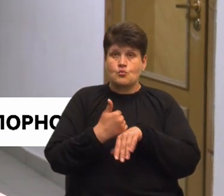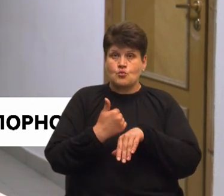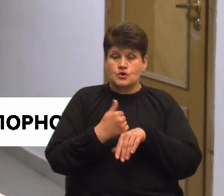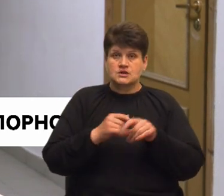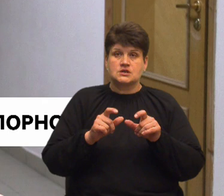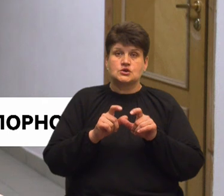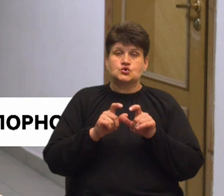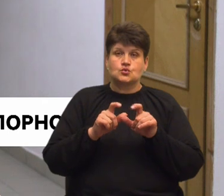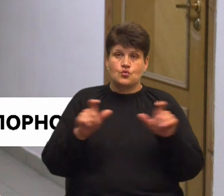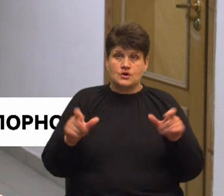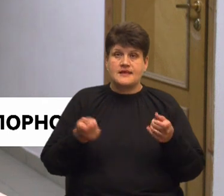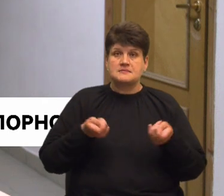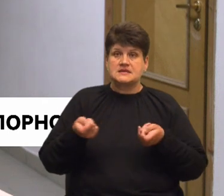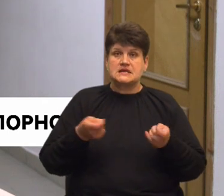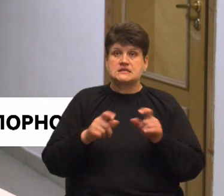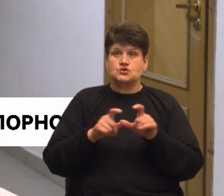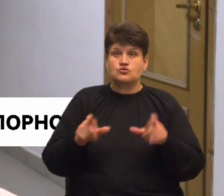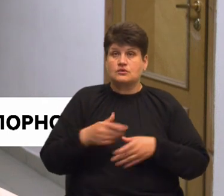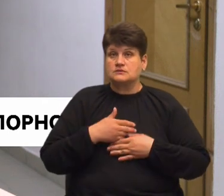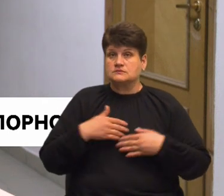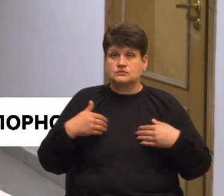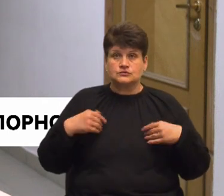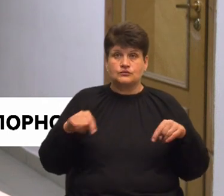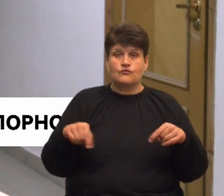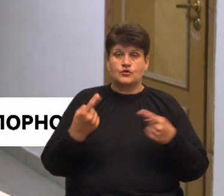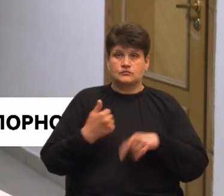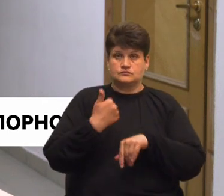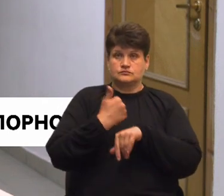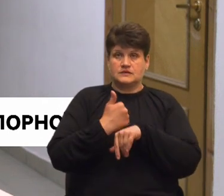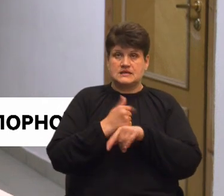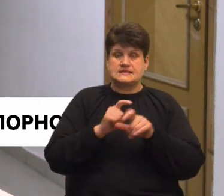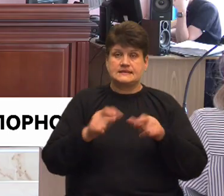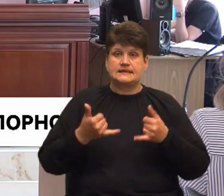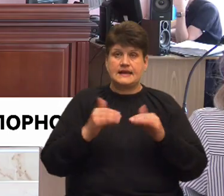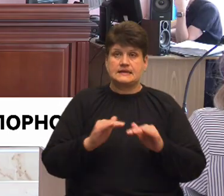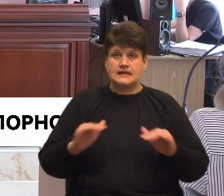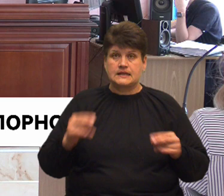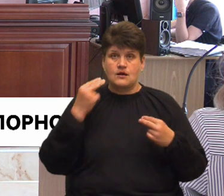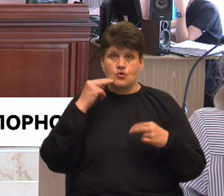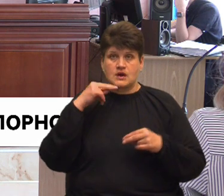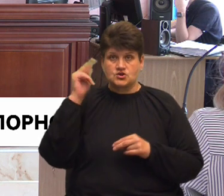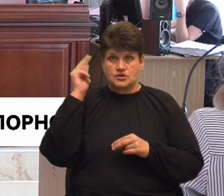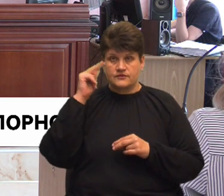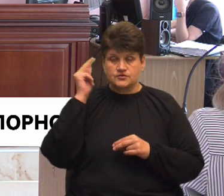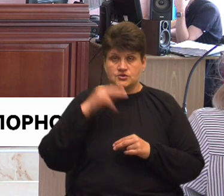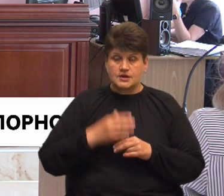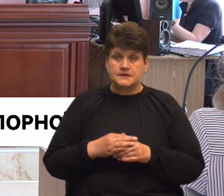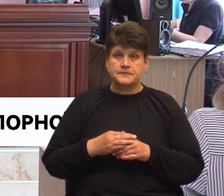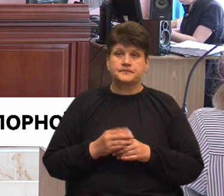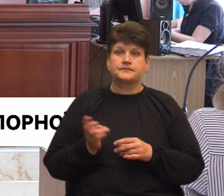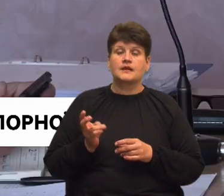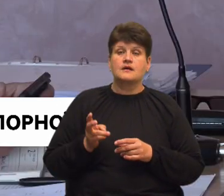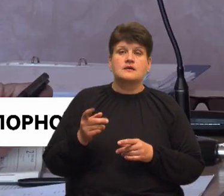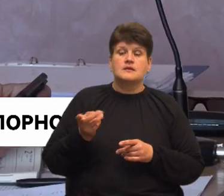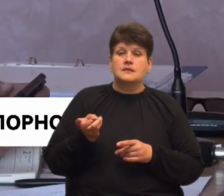школи не бажає напевно створити опорний заклад для дітей для покращення навчального позивичка на засідання не з'явилася і